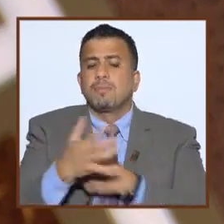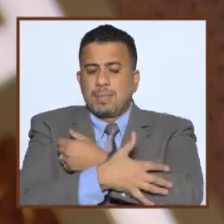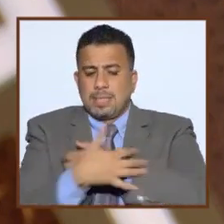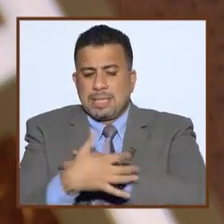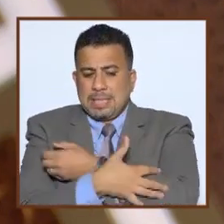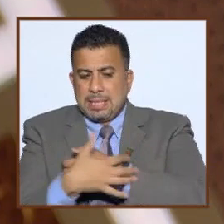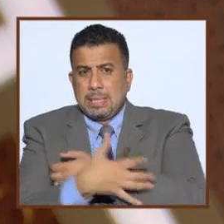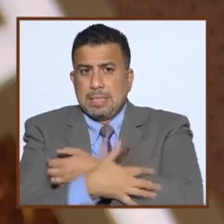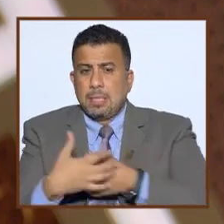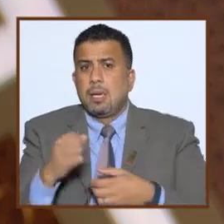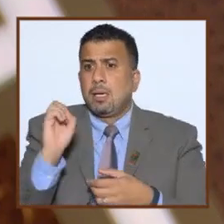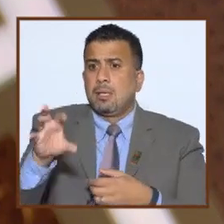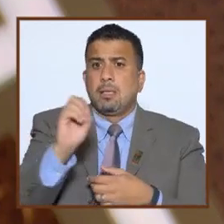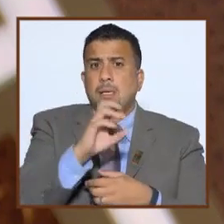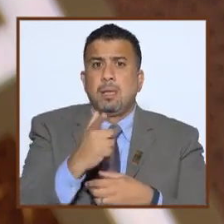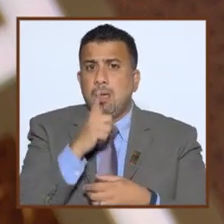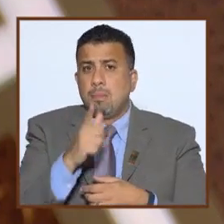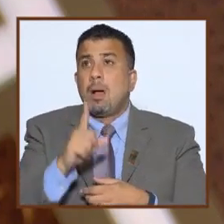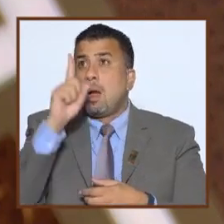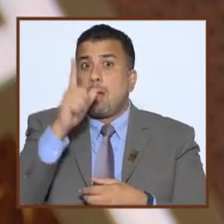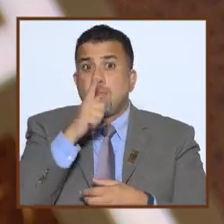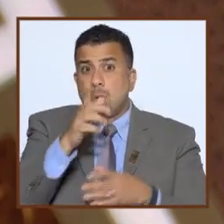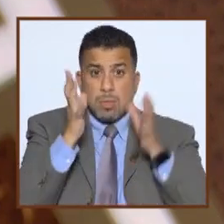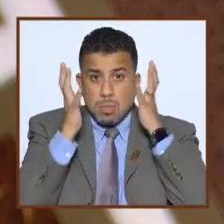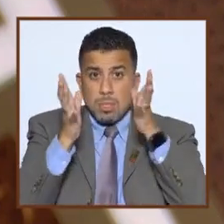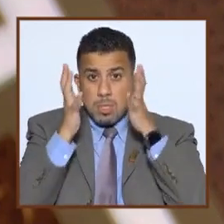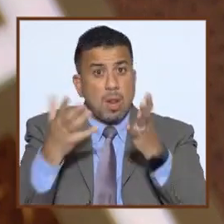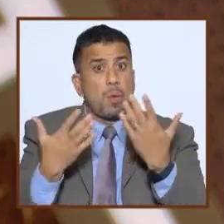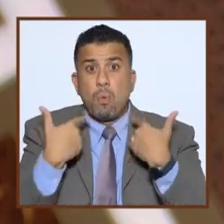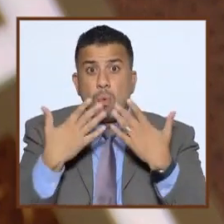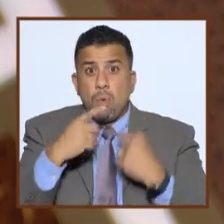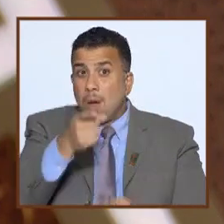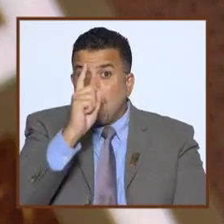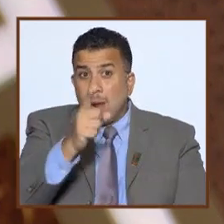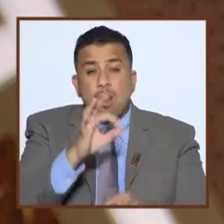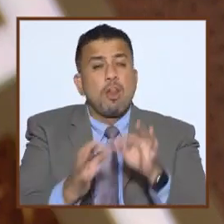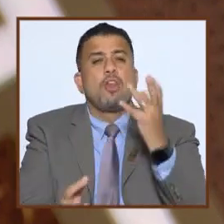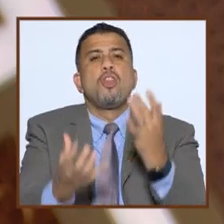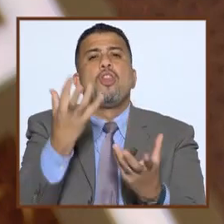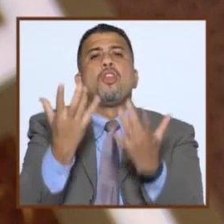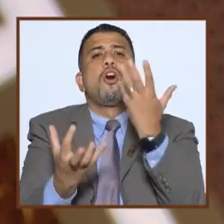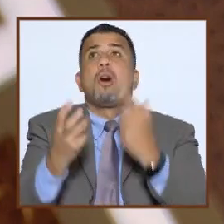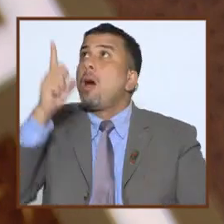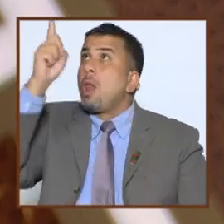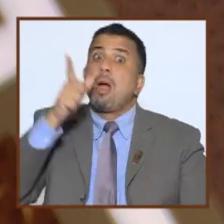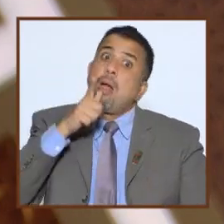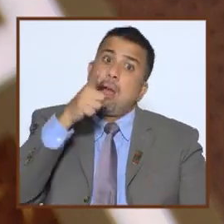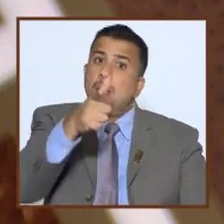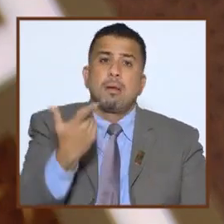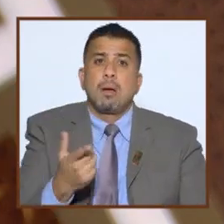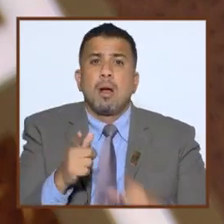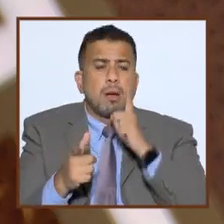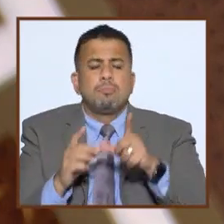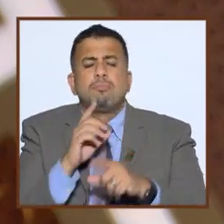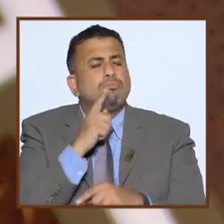ولذلك الله عز وجل توعد تارك الصلاه بالنار والعياذ بالله قال جل وعلا عن المجرمين ما